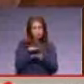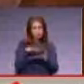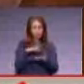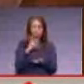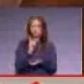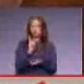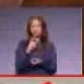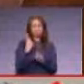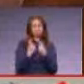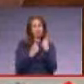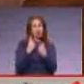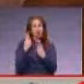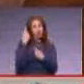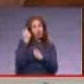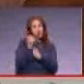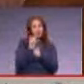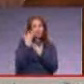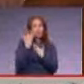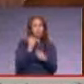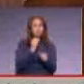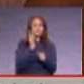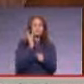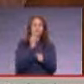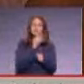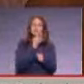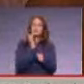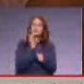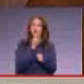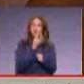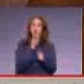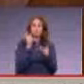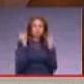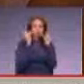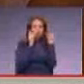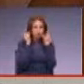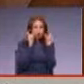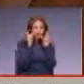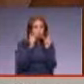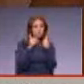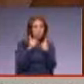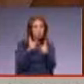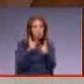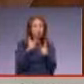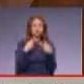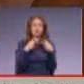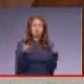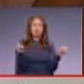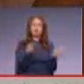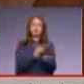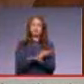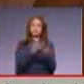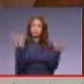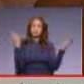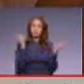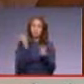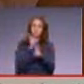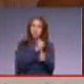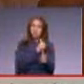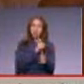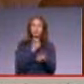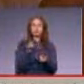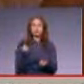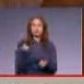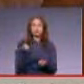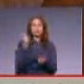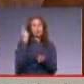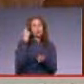ولا اي حاجه. انا في رقابه، في مؤلف مسؤول، في مخرجين، في مخرج،